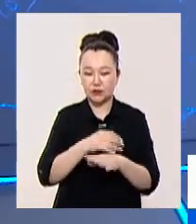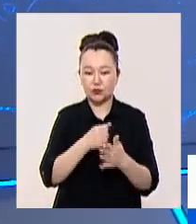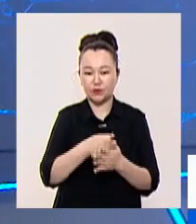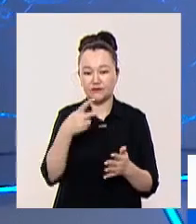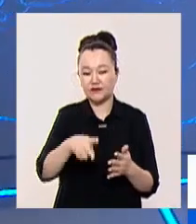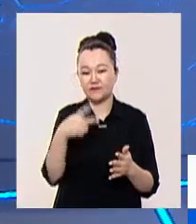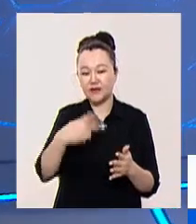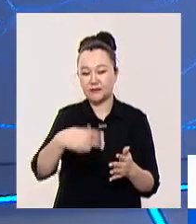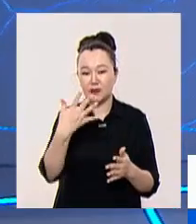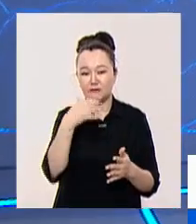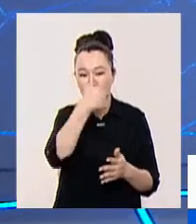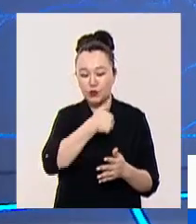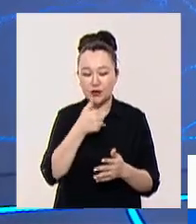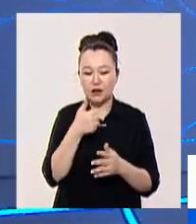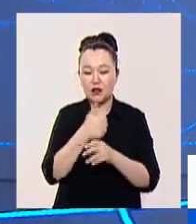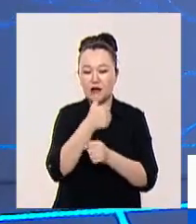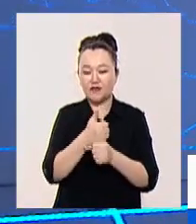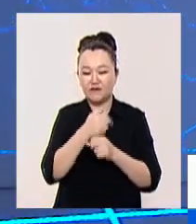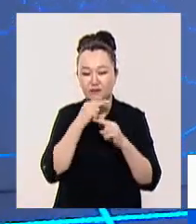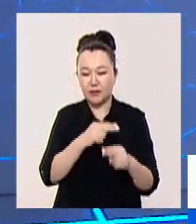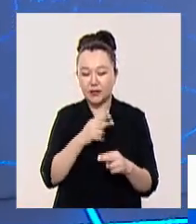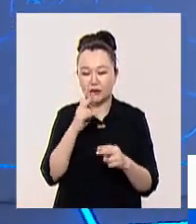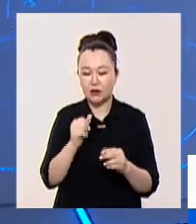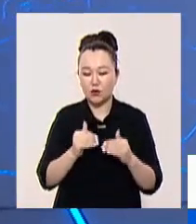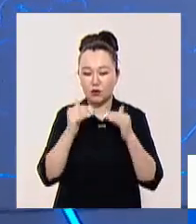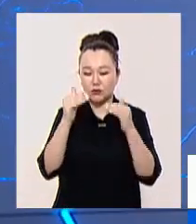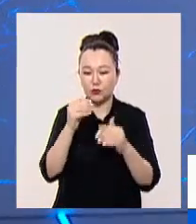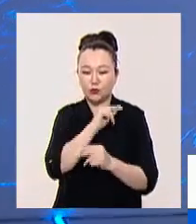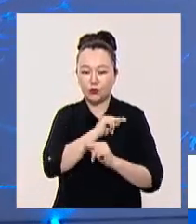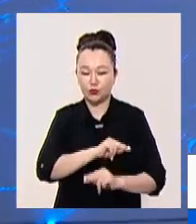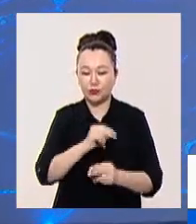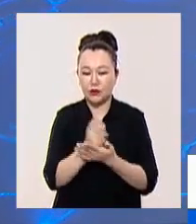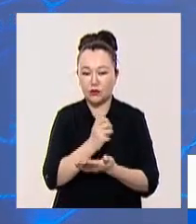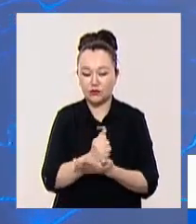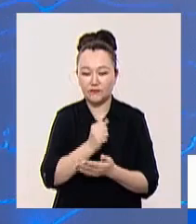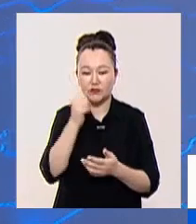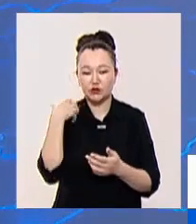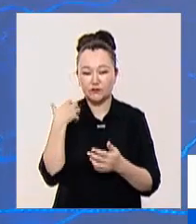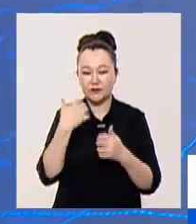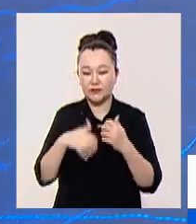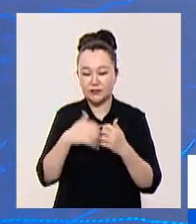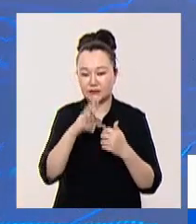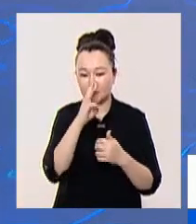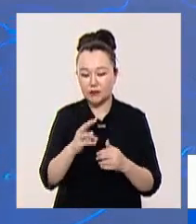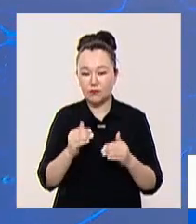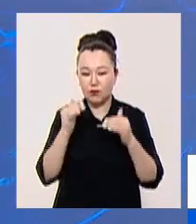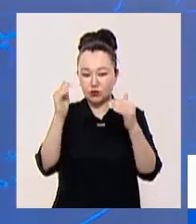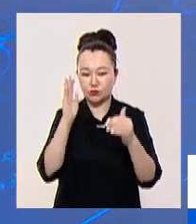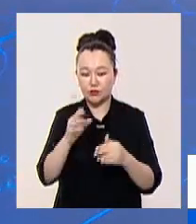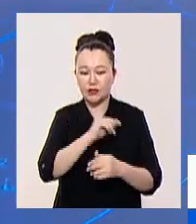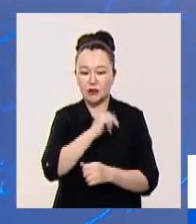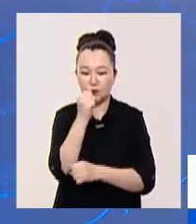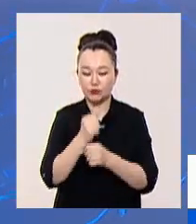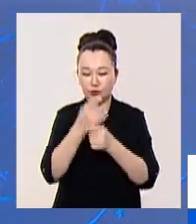2025 года. Главный акцент сделан на рост трудовых доходов. Как обещают чиновники, средняя зарплата поднимается и у